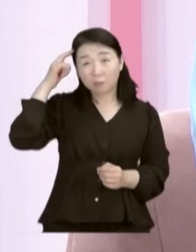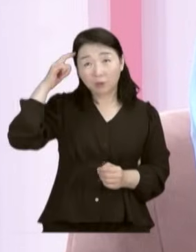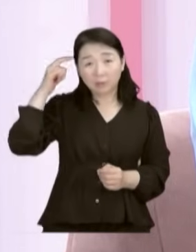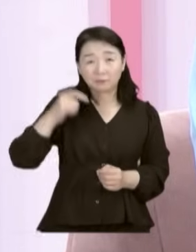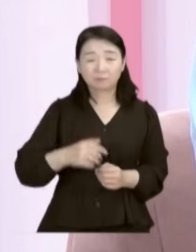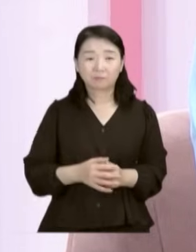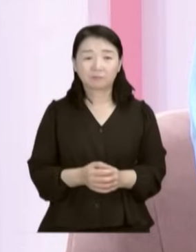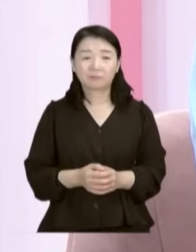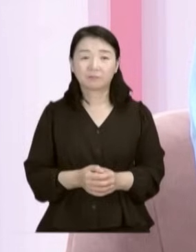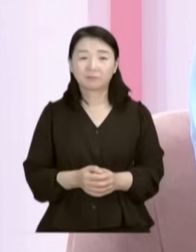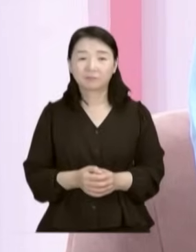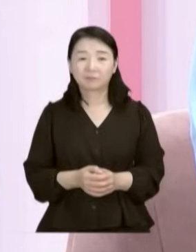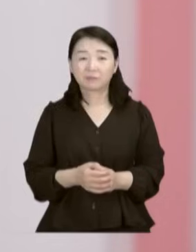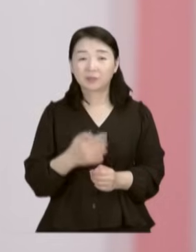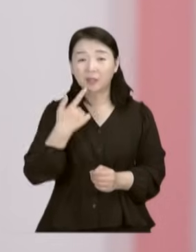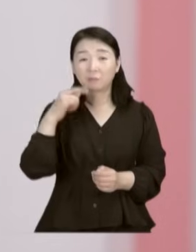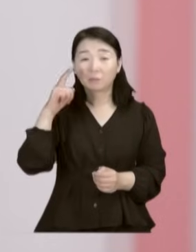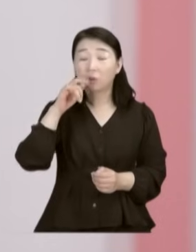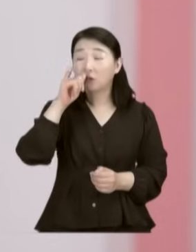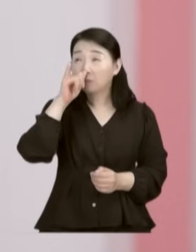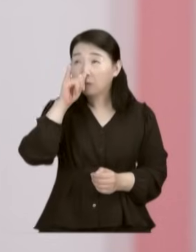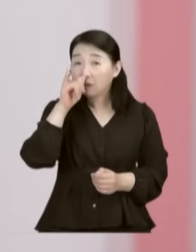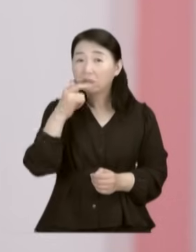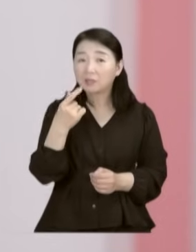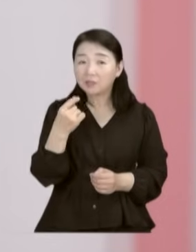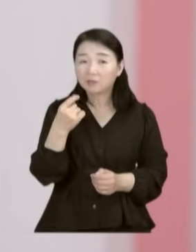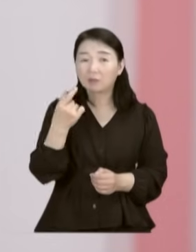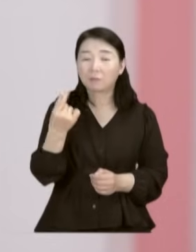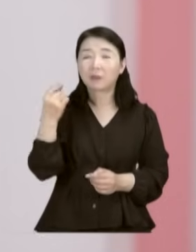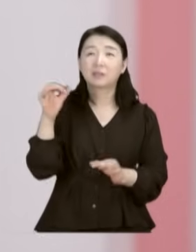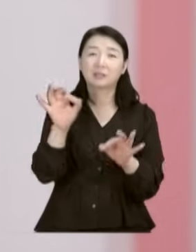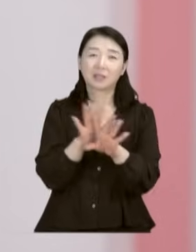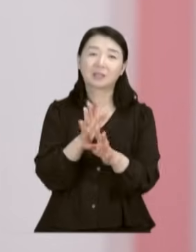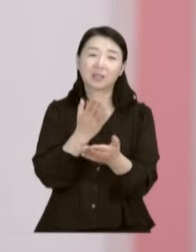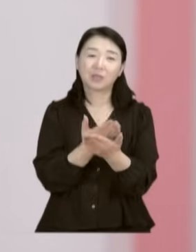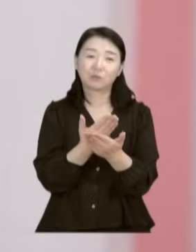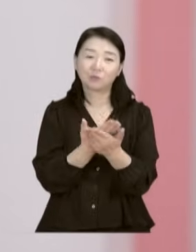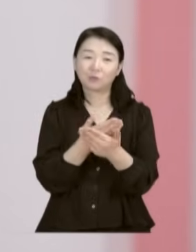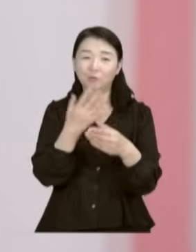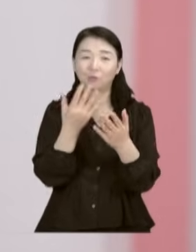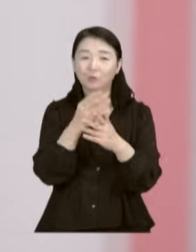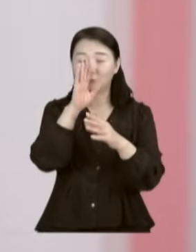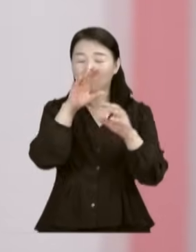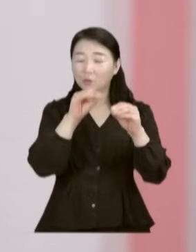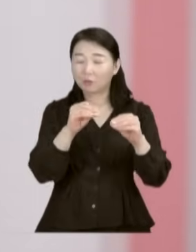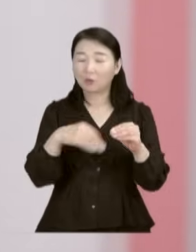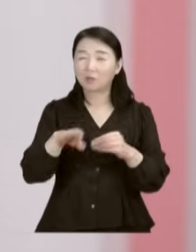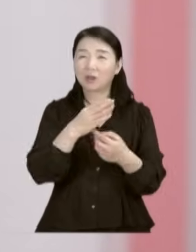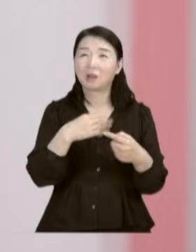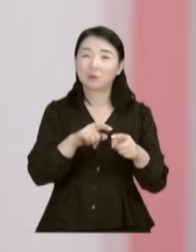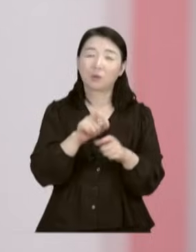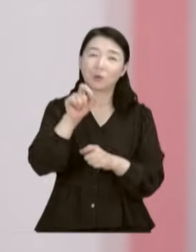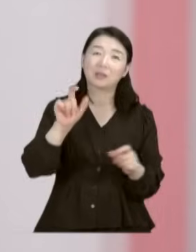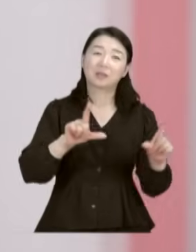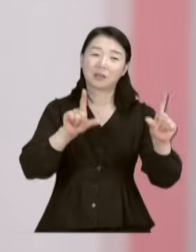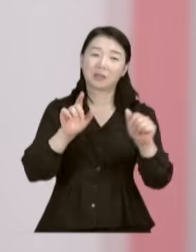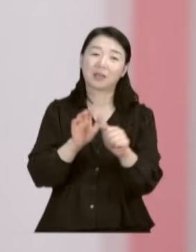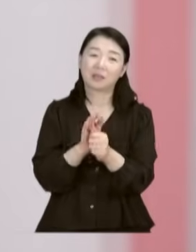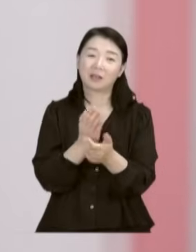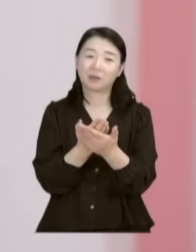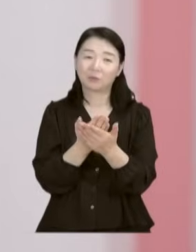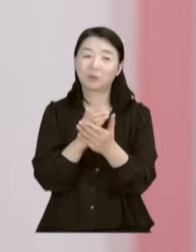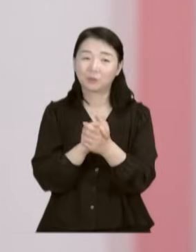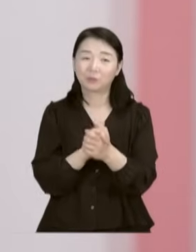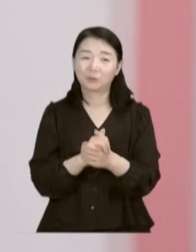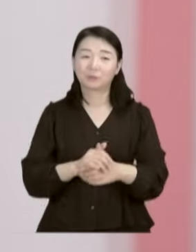시작하더라고요 아빠 머리에 아빠 머리에 뭐가 있다는데 그거 빨리 없어지게 해주시고 다 우리랑 오래오래